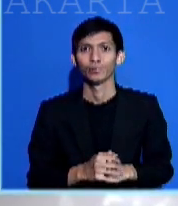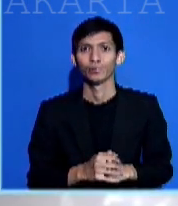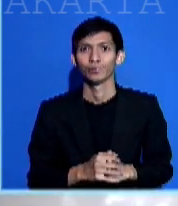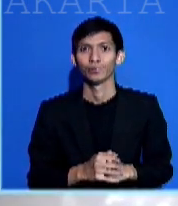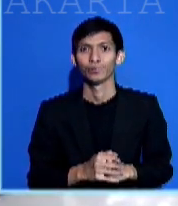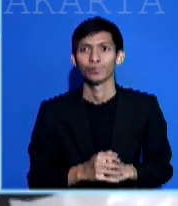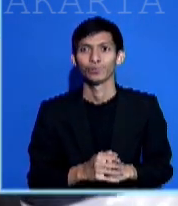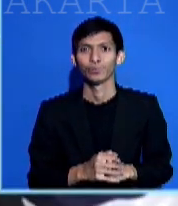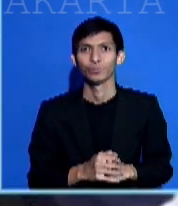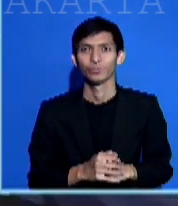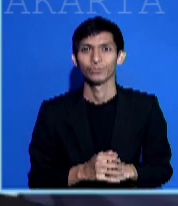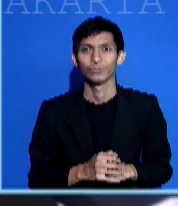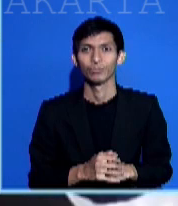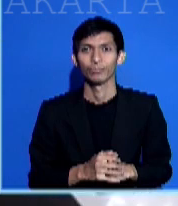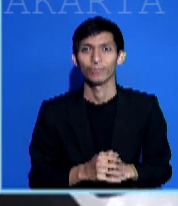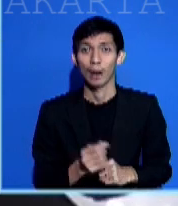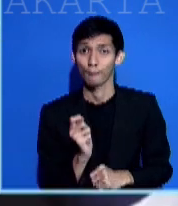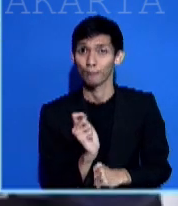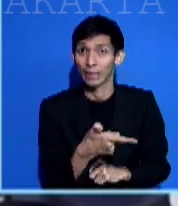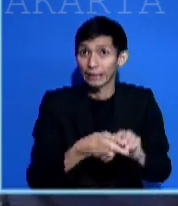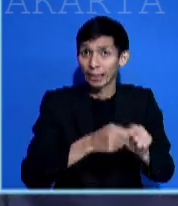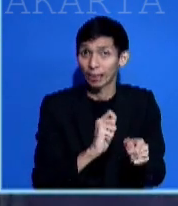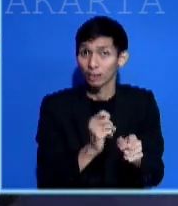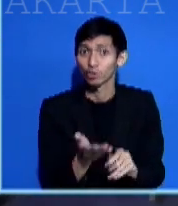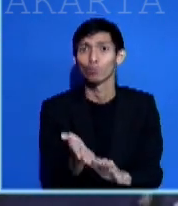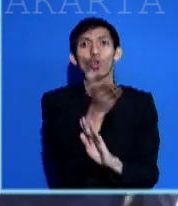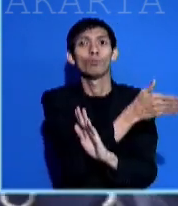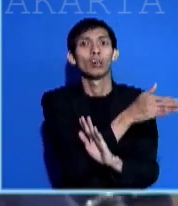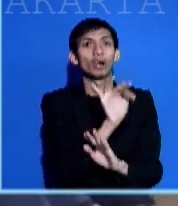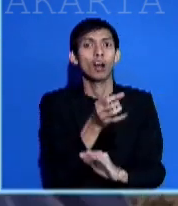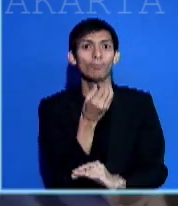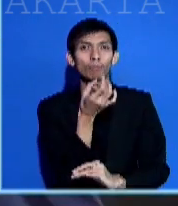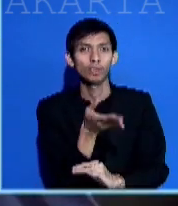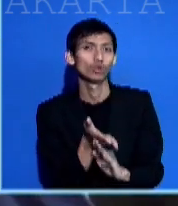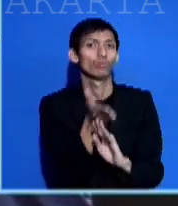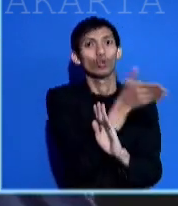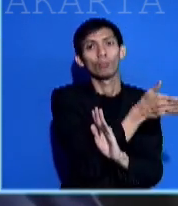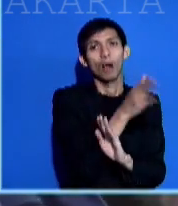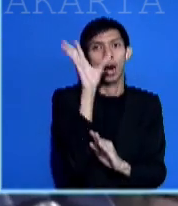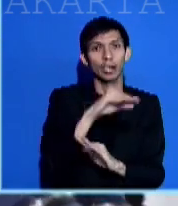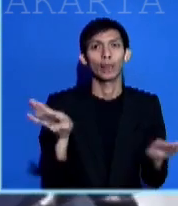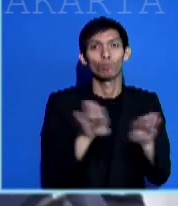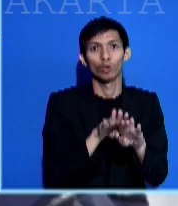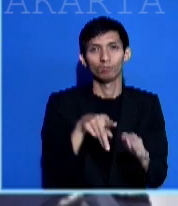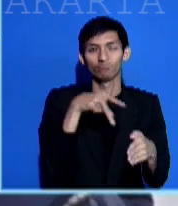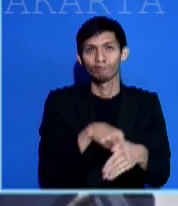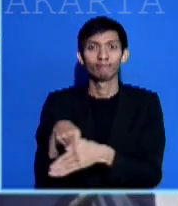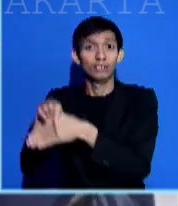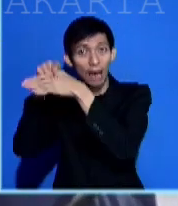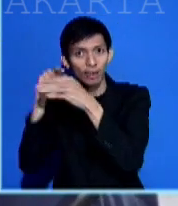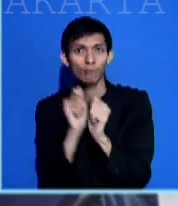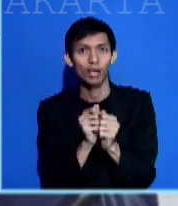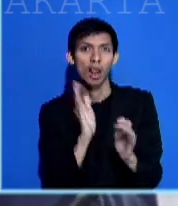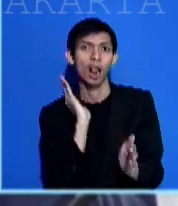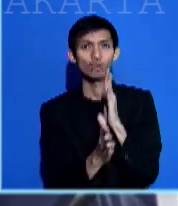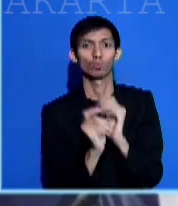cepat ya. Ah, iya. Sudah jauh-jauh hari mesennya tiketnya itu gimana, Mas? Sudah jauh-jauh hari, soalnya kan udah tahu kalau mau liburan Imlek sama Isra Mi'raj itu akhirnya ambil mau